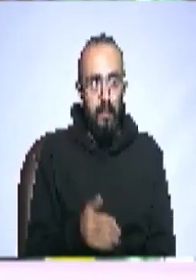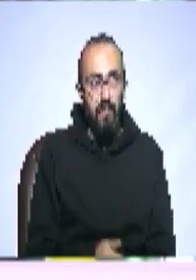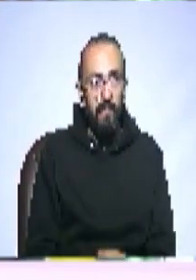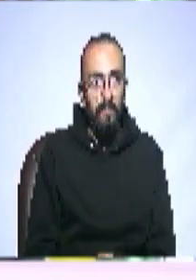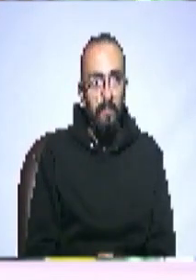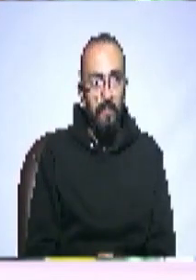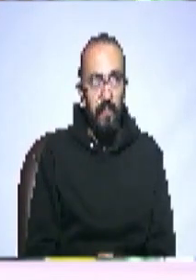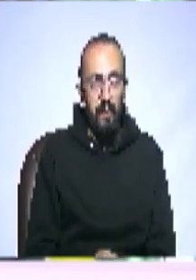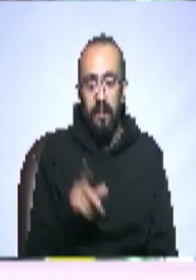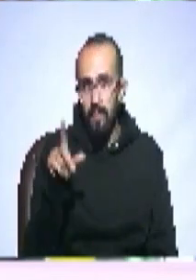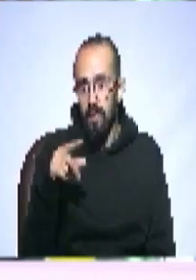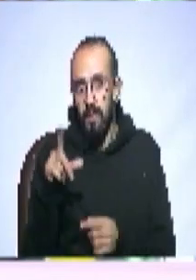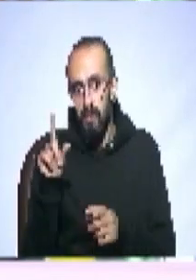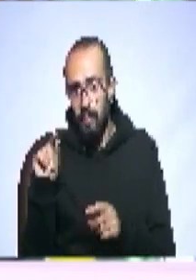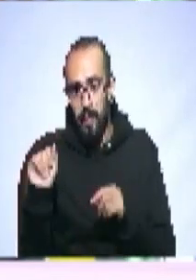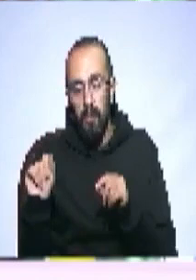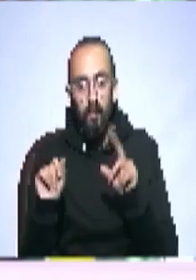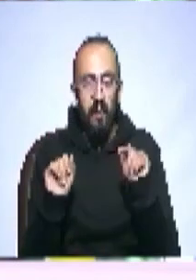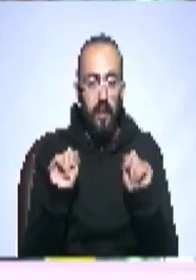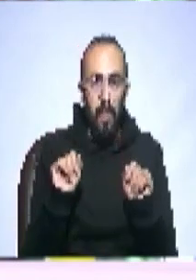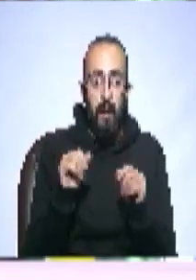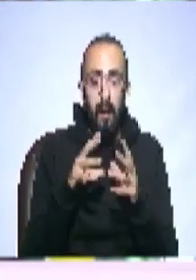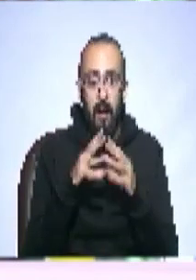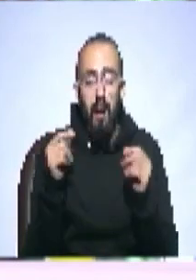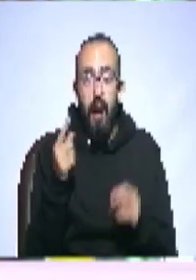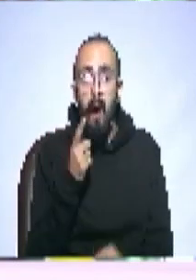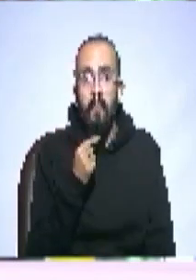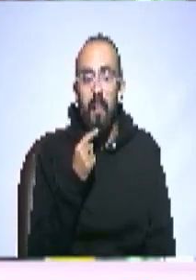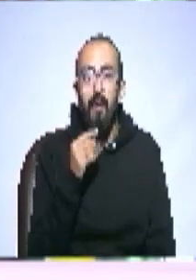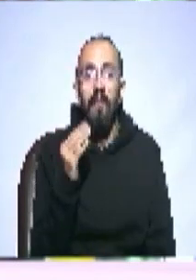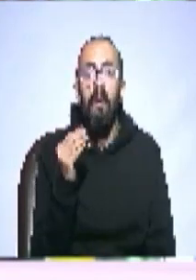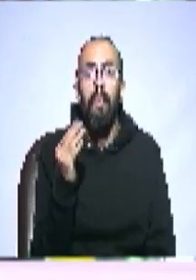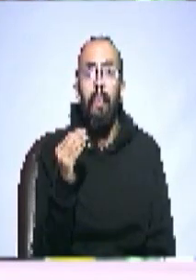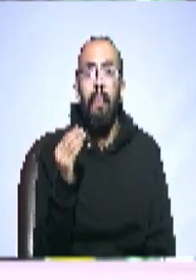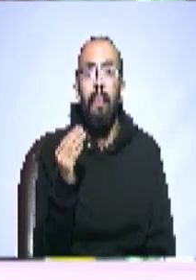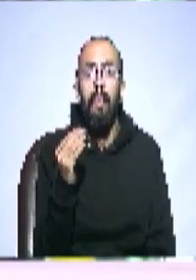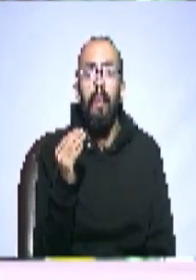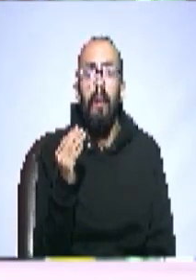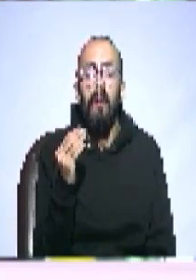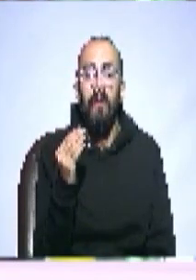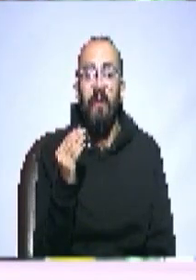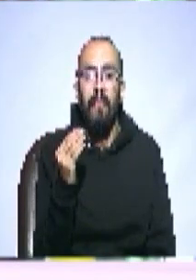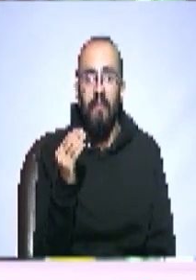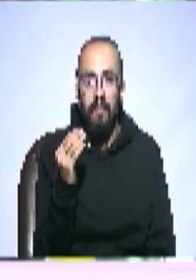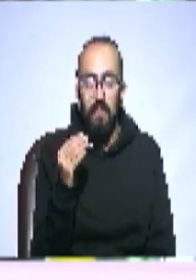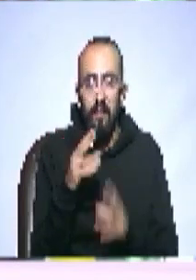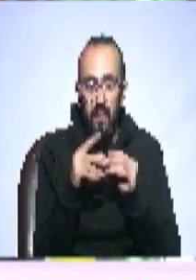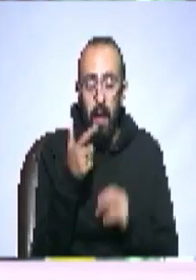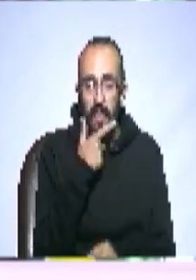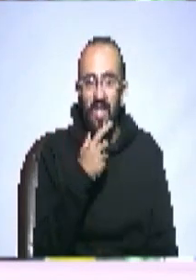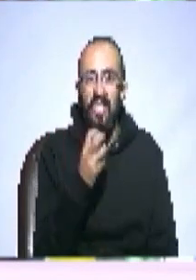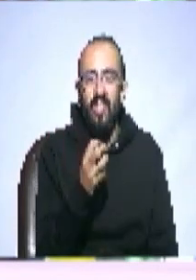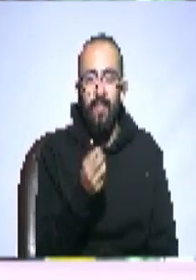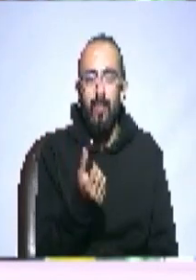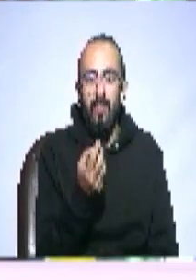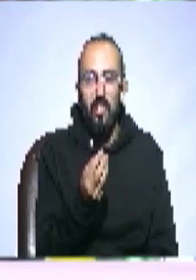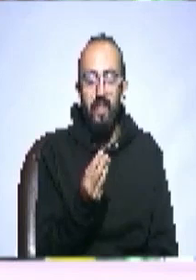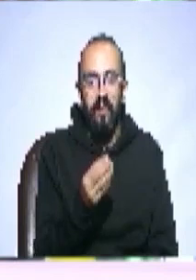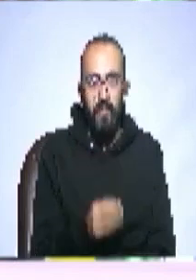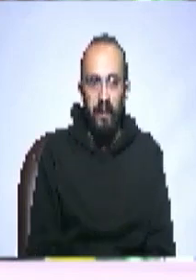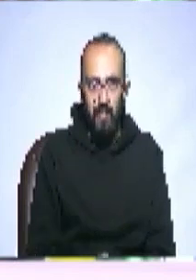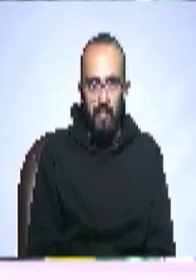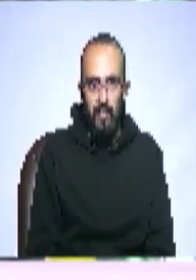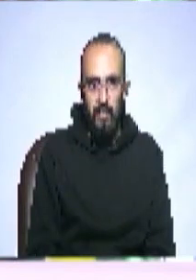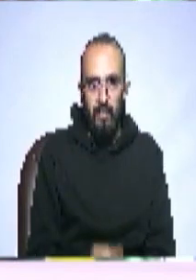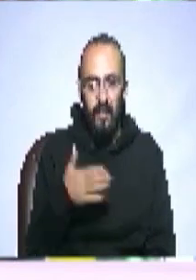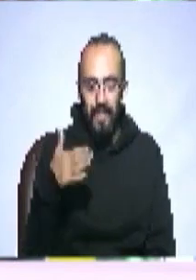كل حاجه ليها ميزه. البطاطا الحمراء بس هي طريه شويه، اطرى شويه من البطاطا البيضاء. ما بتاخدش